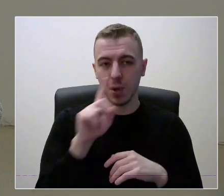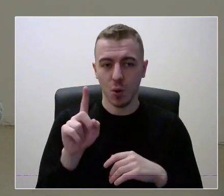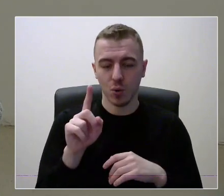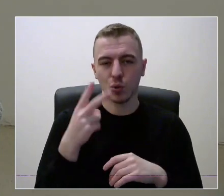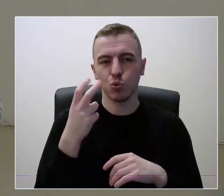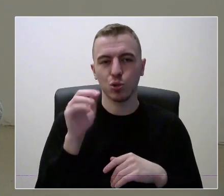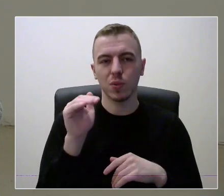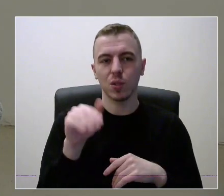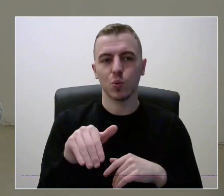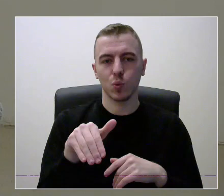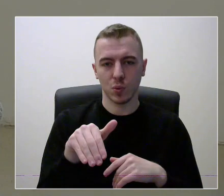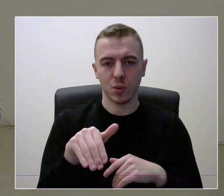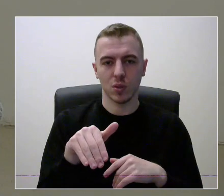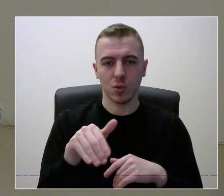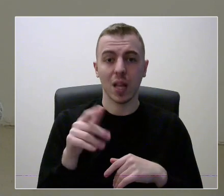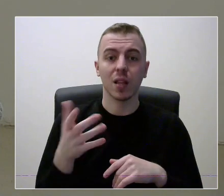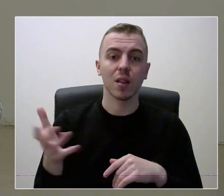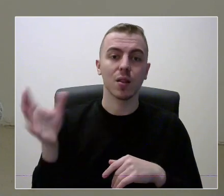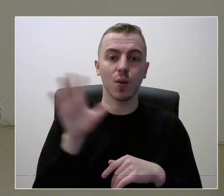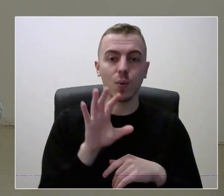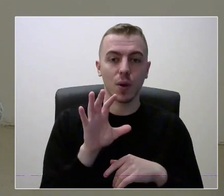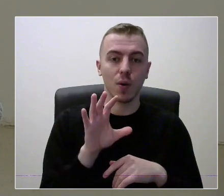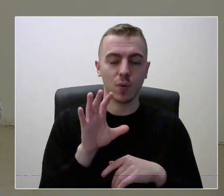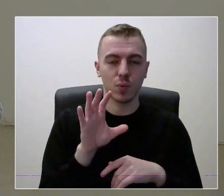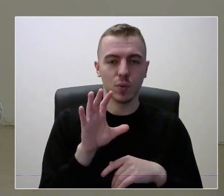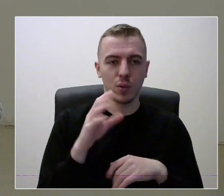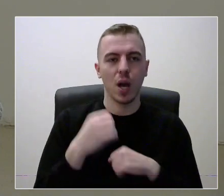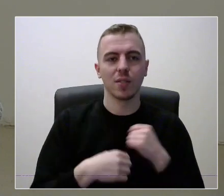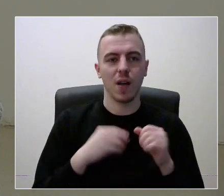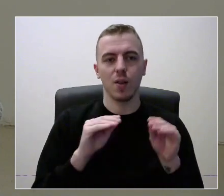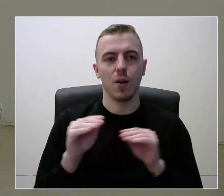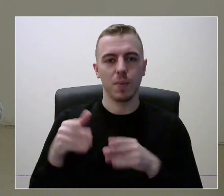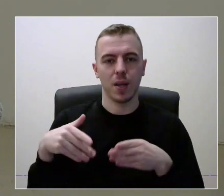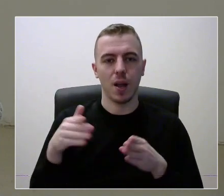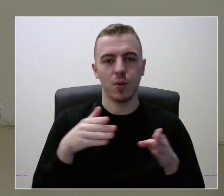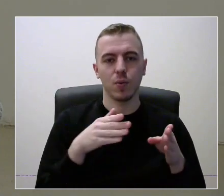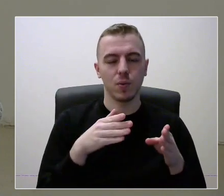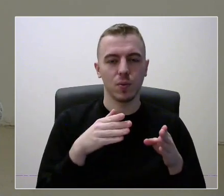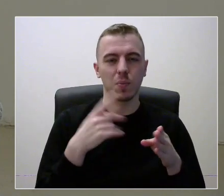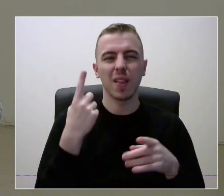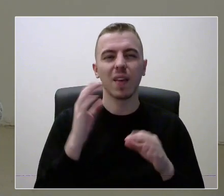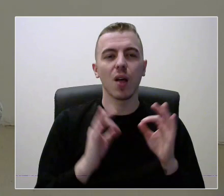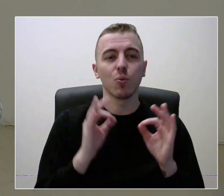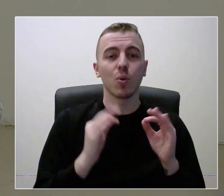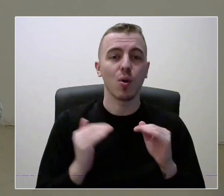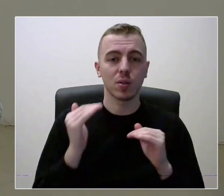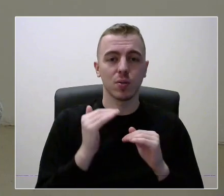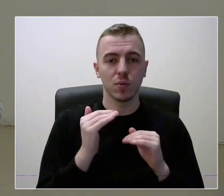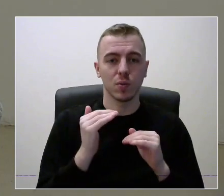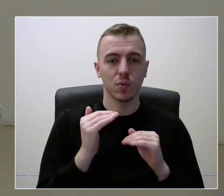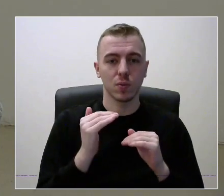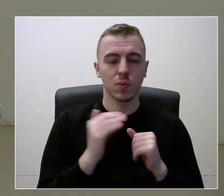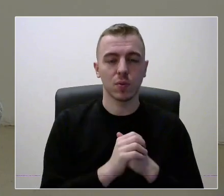3 200 000, kad daugiau išasfaltuotumėt kelių bent 1%, daugiau kaip 50%,